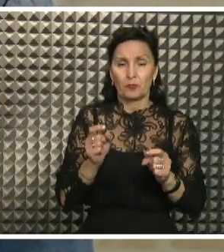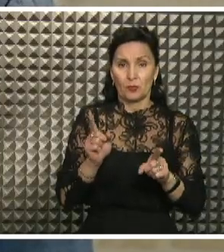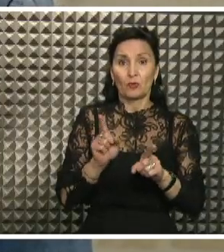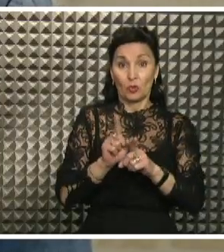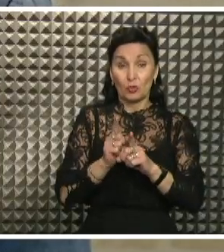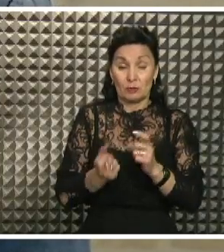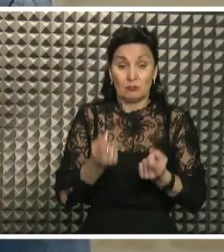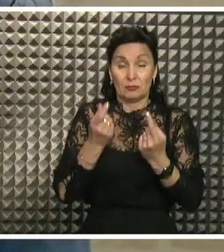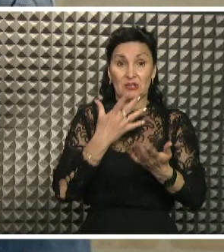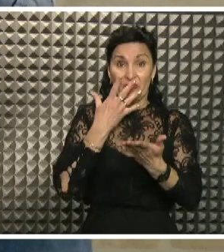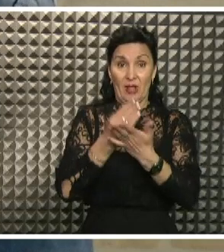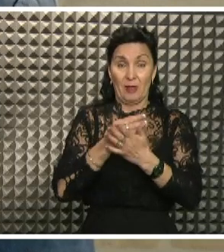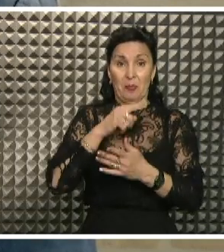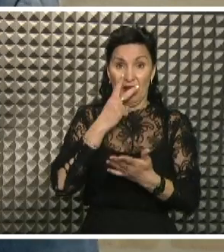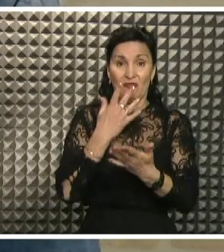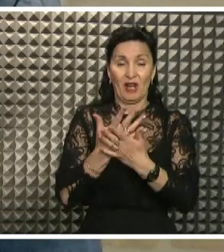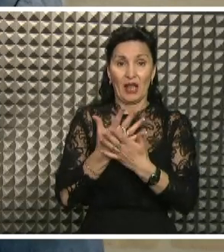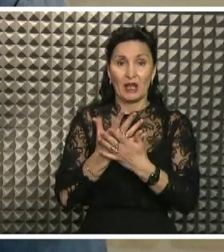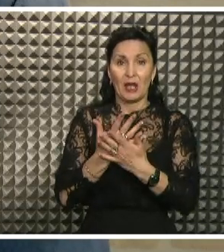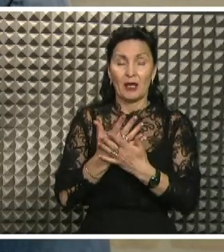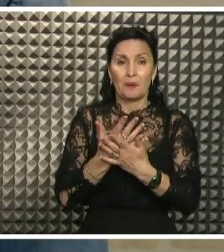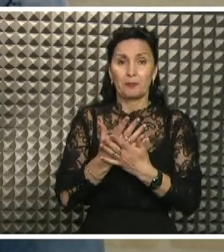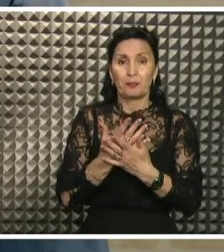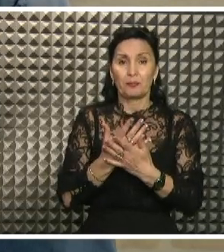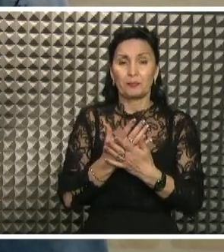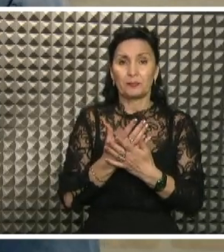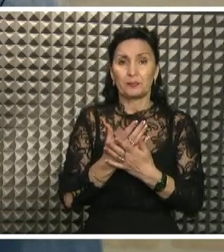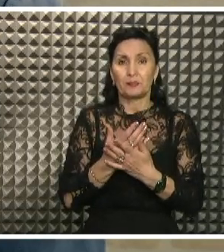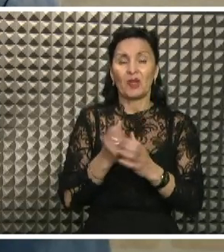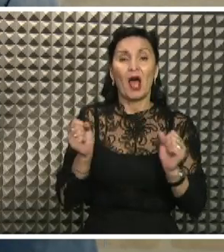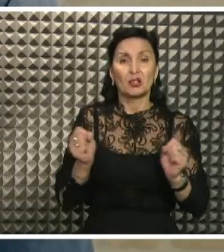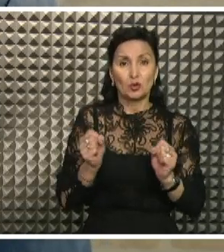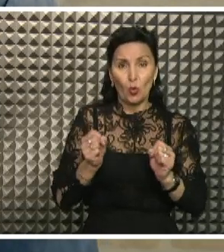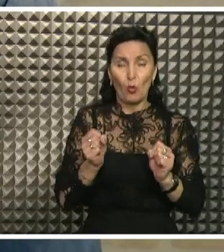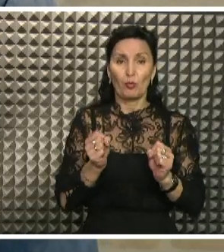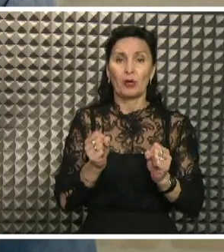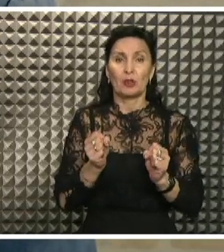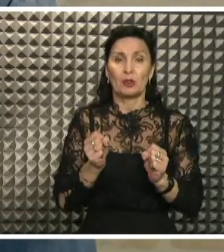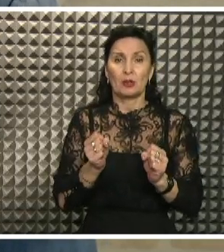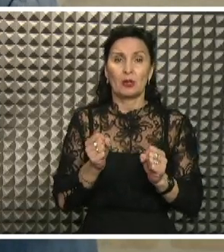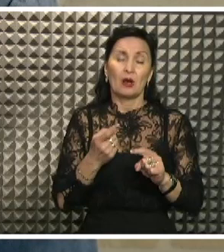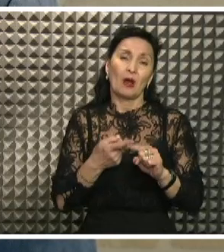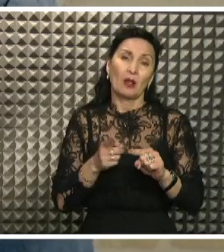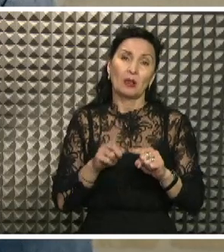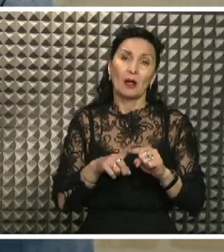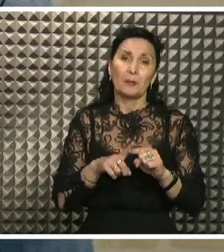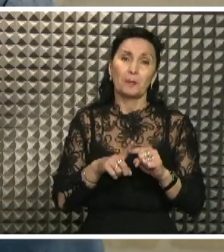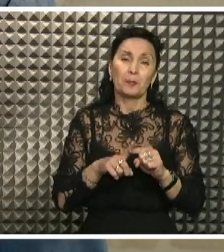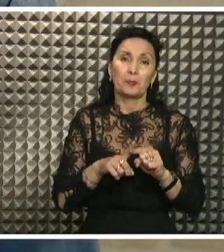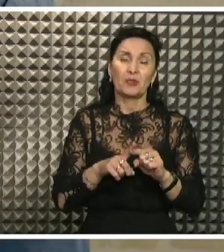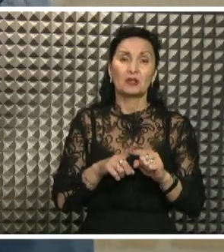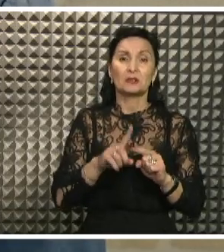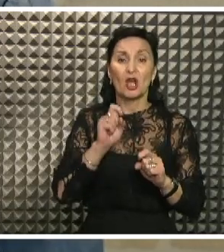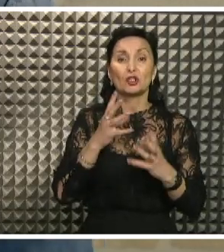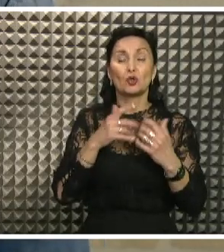клинические проявления, да? Да, клинические проявления, если его рассматривать. Озноб – это за